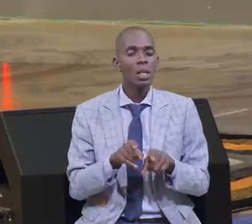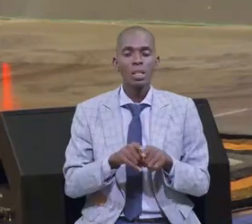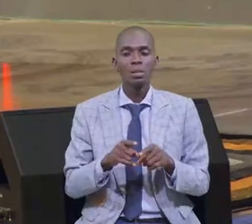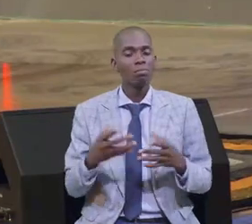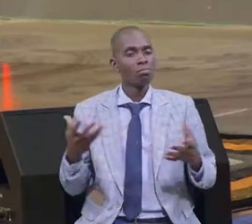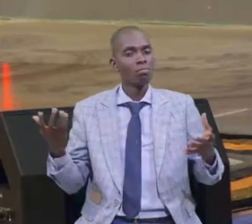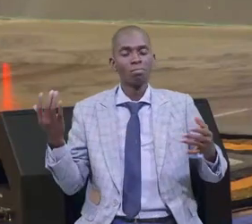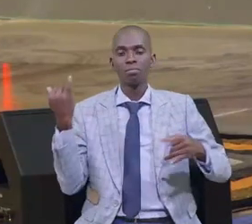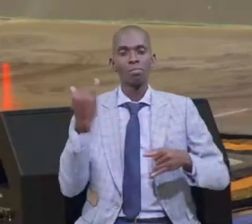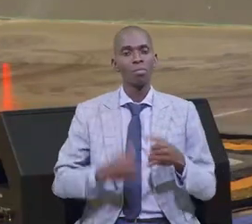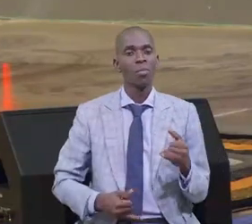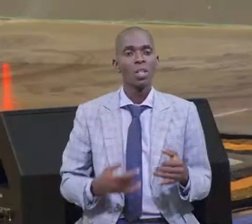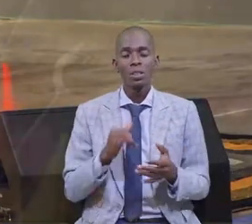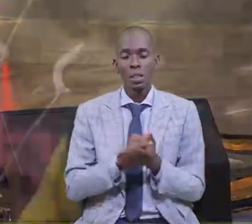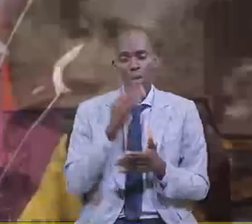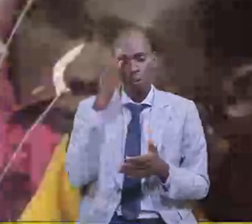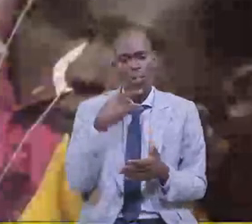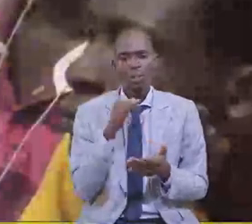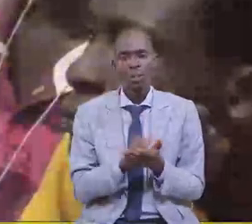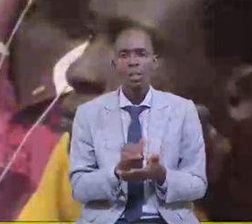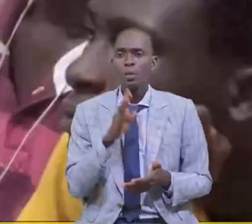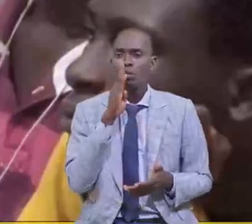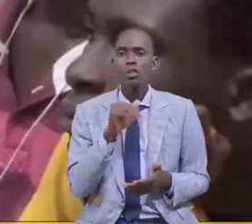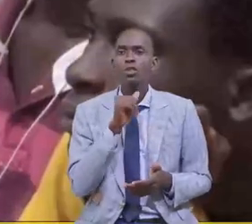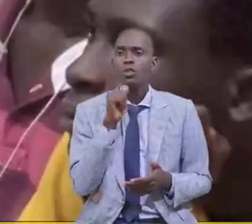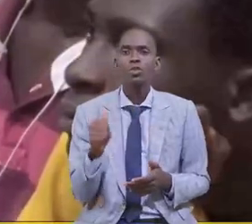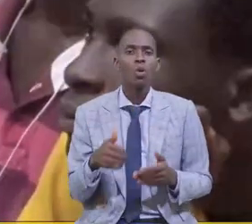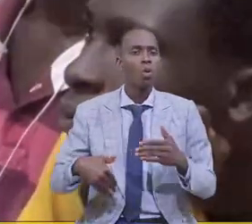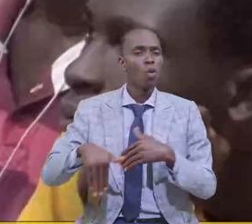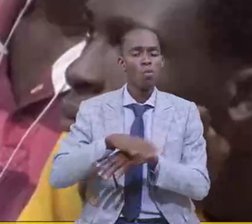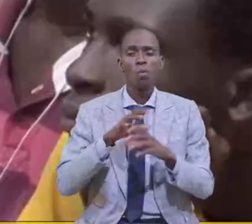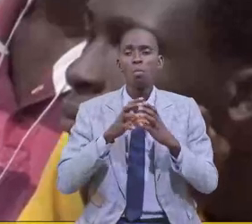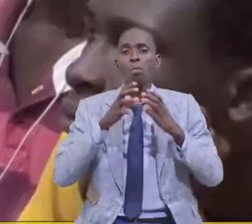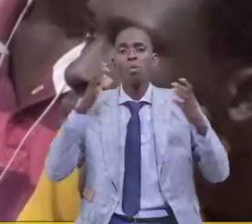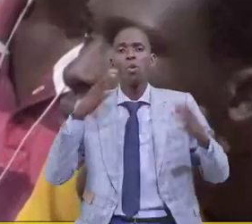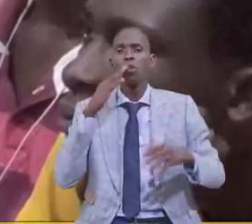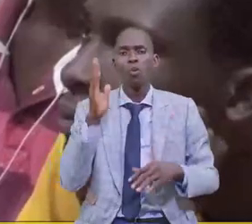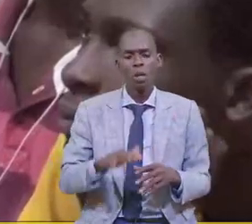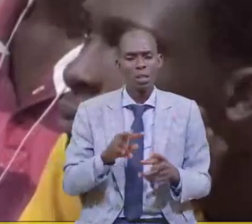le puits, ils sont allés à l'autre bord. C'est pourquoi il dit que